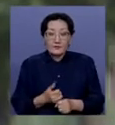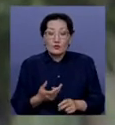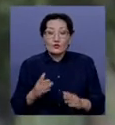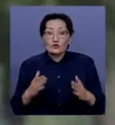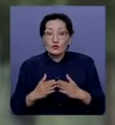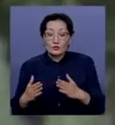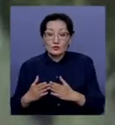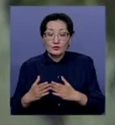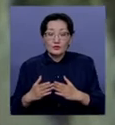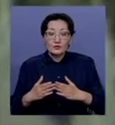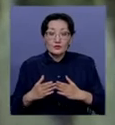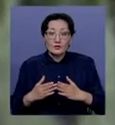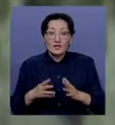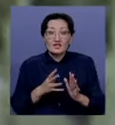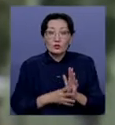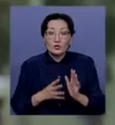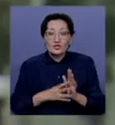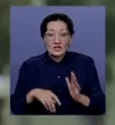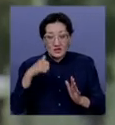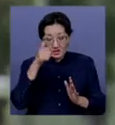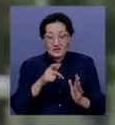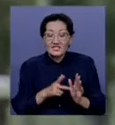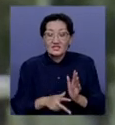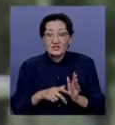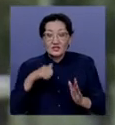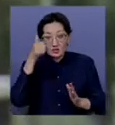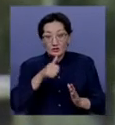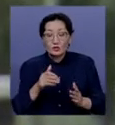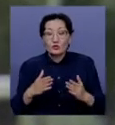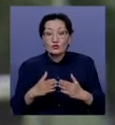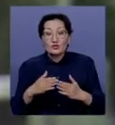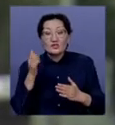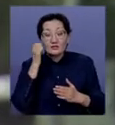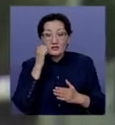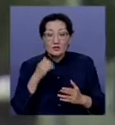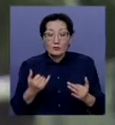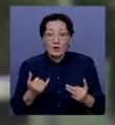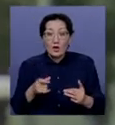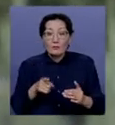үйлерге 90 жылдық үйлер, 80 жылдық үйлер бүгінгі таңда Алматы қаласында